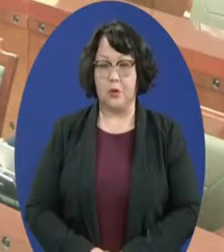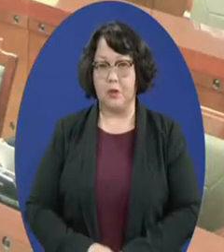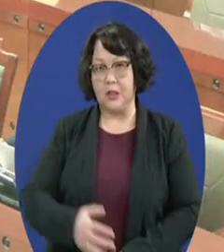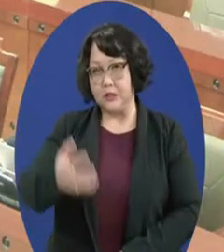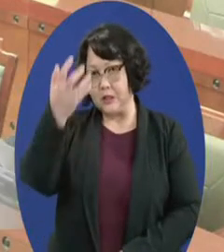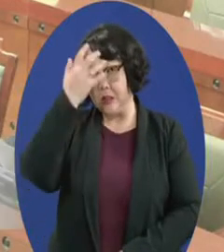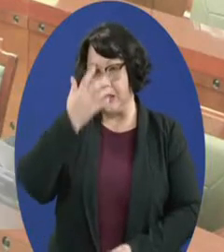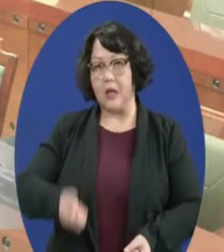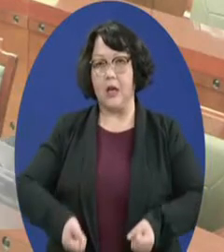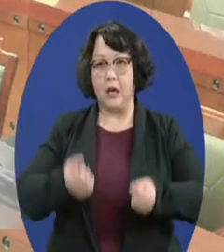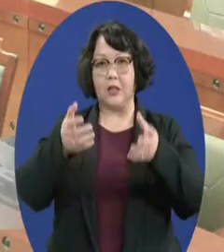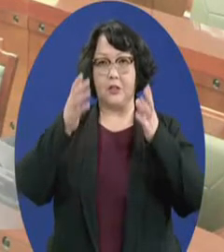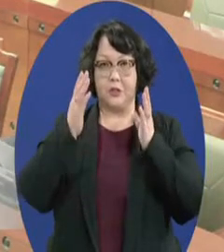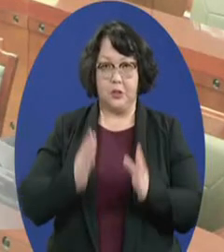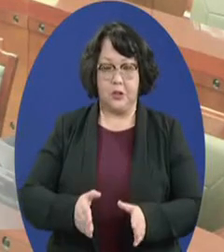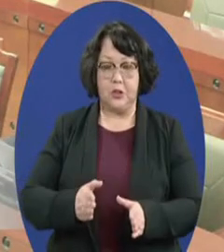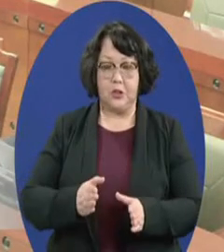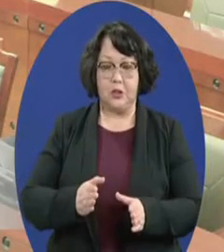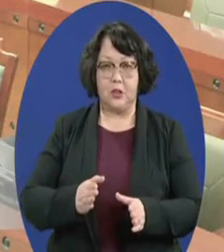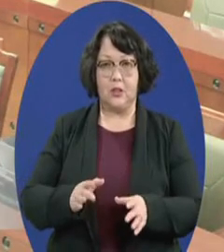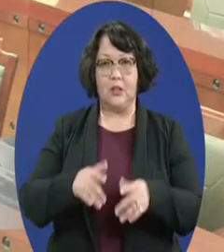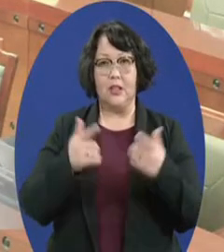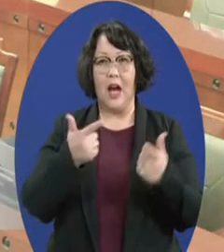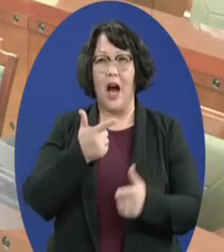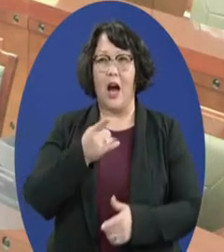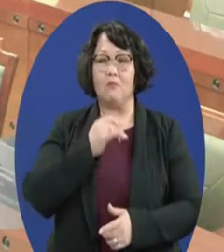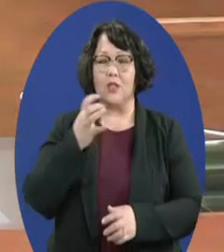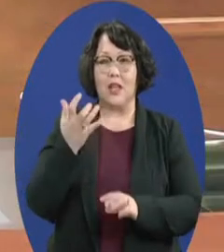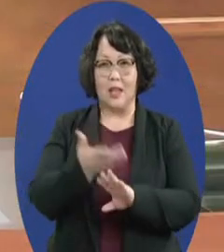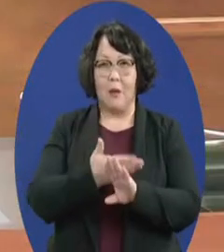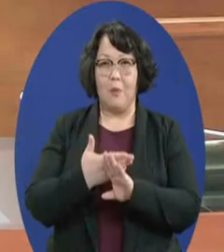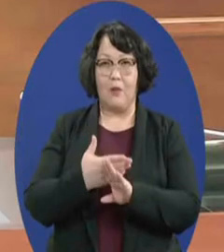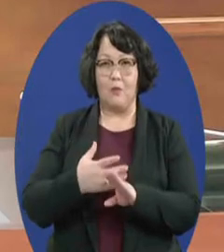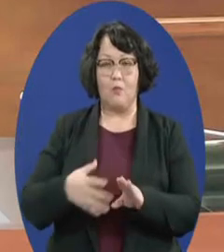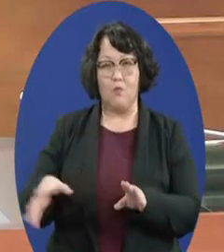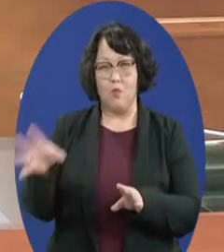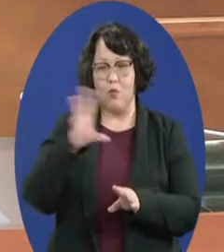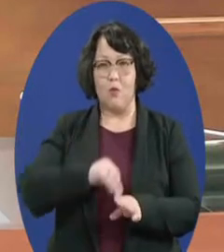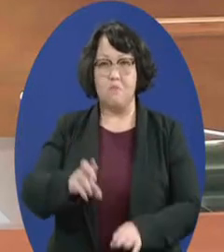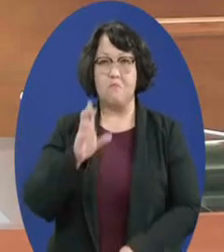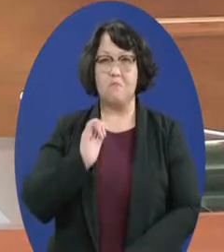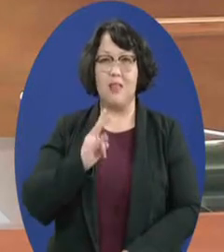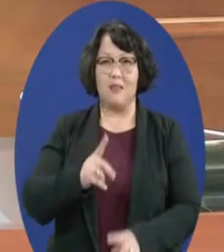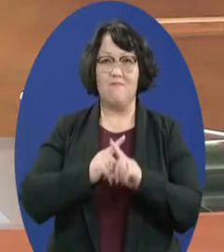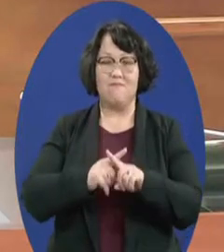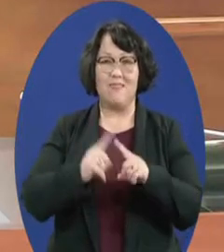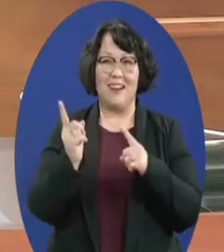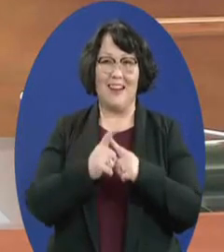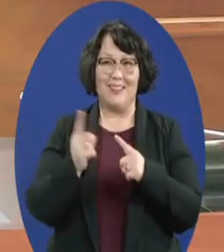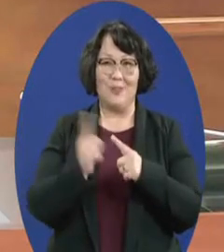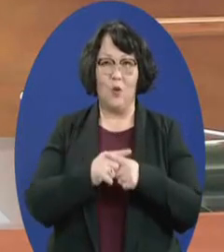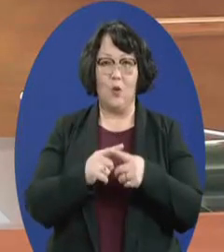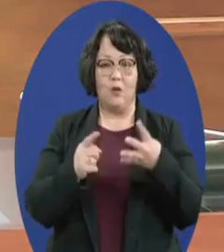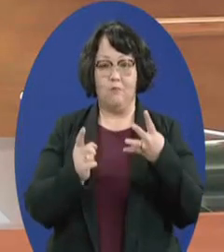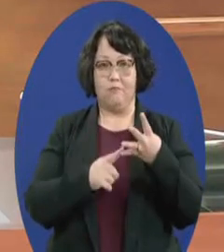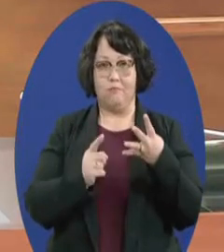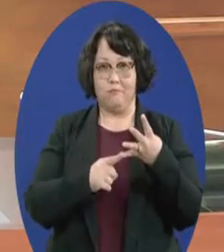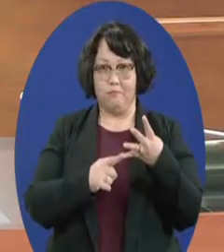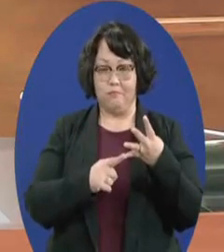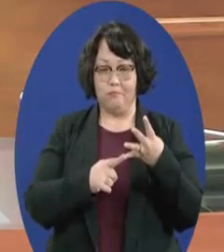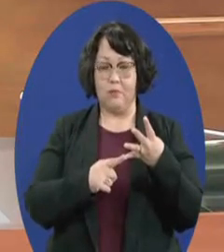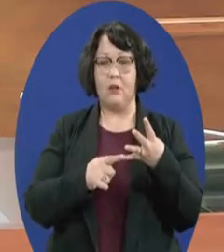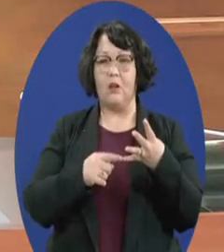Засгийн газраас гаргасан шийдвэрээр бол гамшигтай хамгаалах бүх нийтийн бэлэн байдлын хөл хорионы дэглэмийг 4-р сарын 25-наас